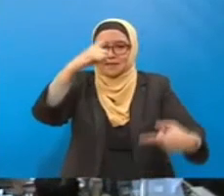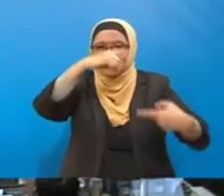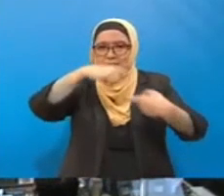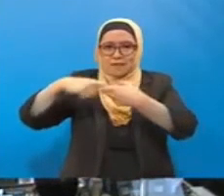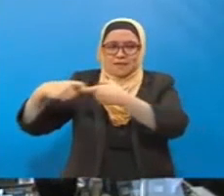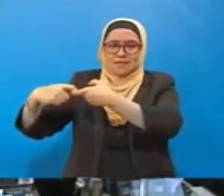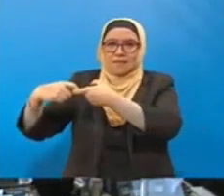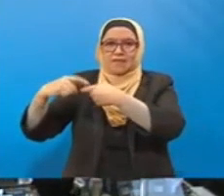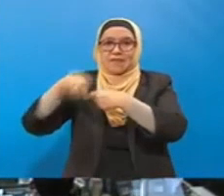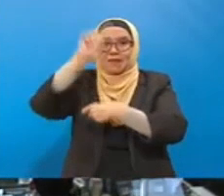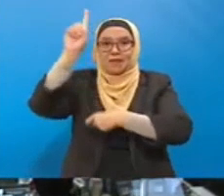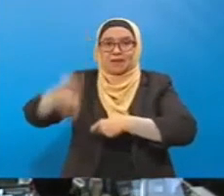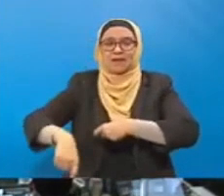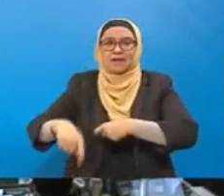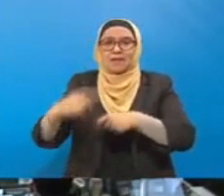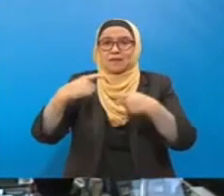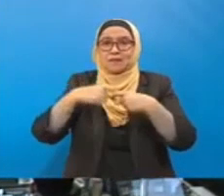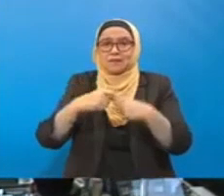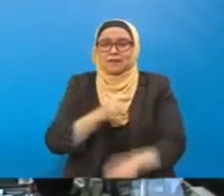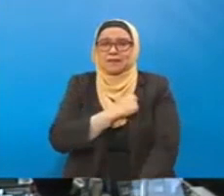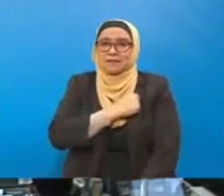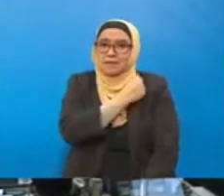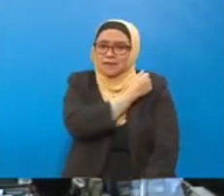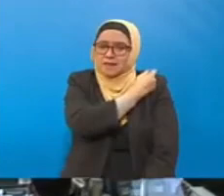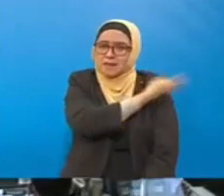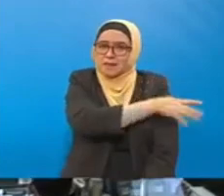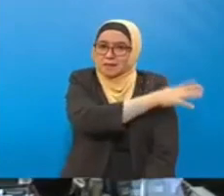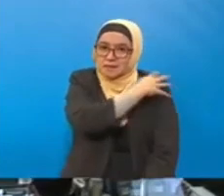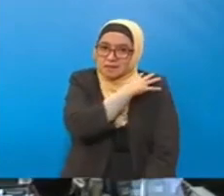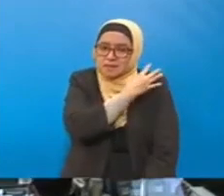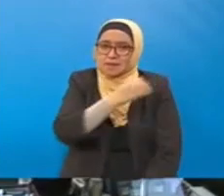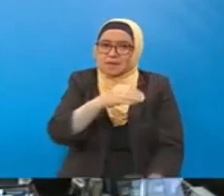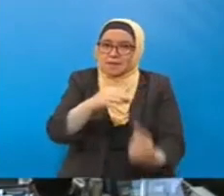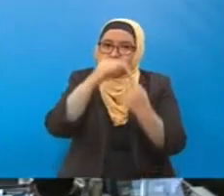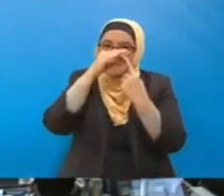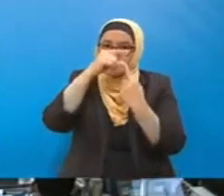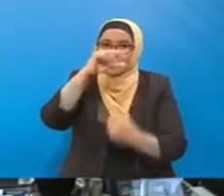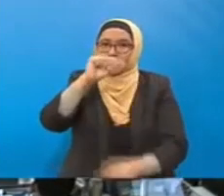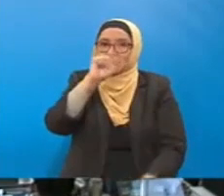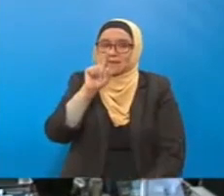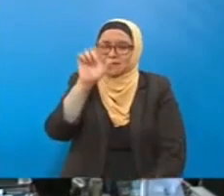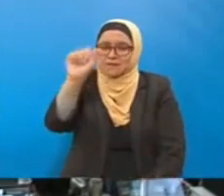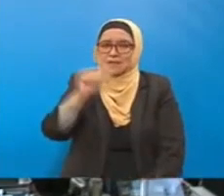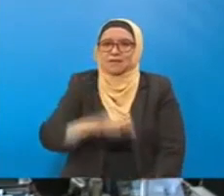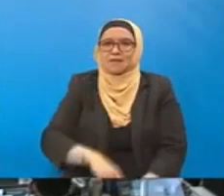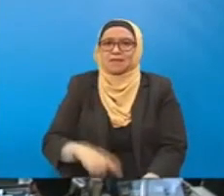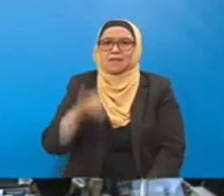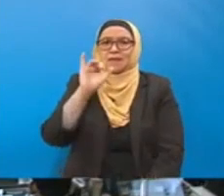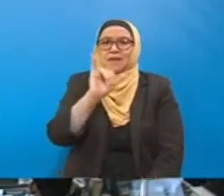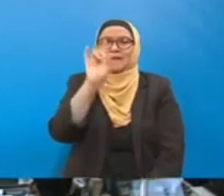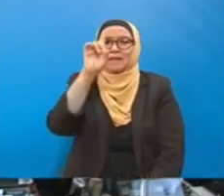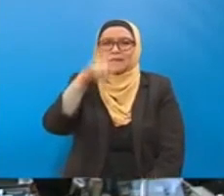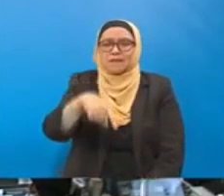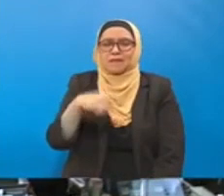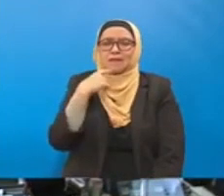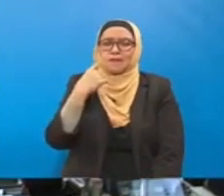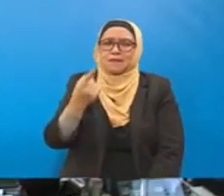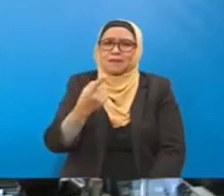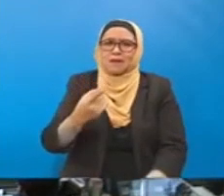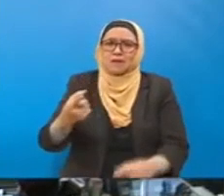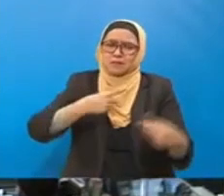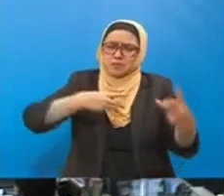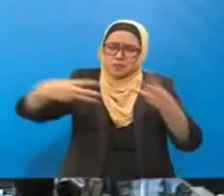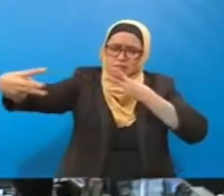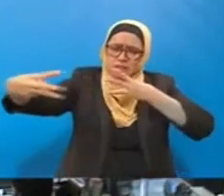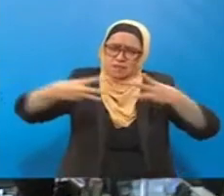khususnya gatal Tuhan yang dipertua isu perjuangan rakyat Palestin dan penderitaan yang mereka lalui selama